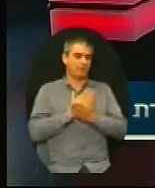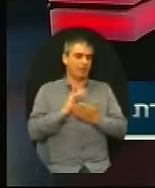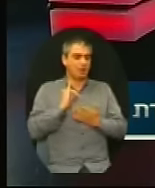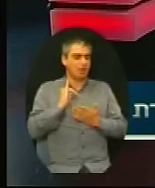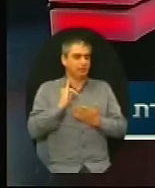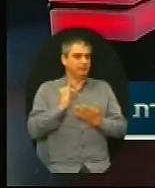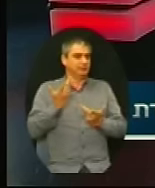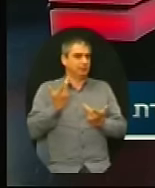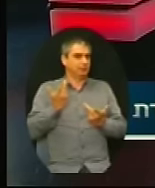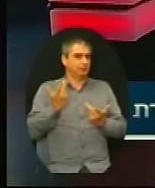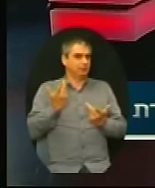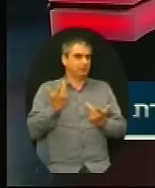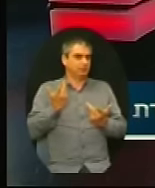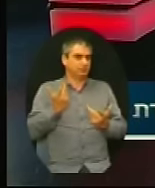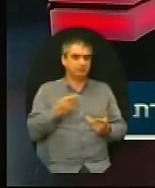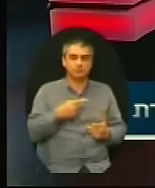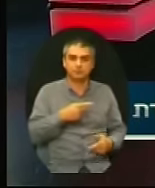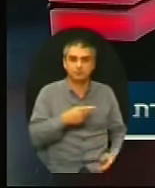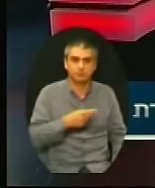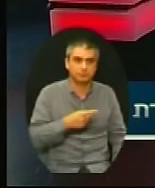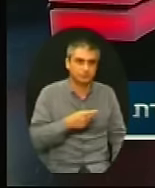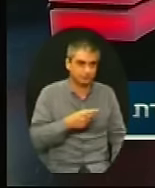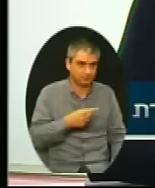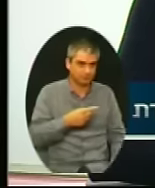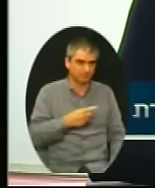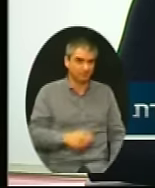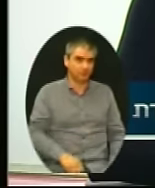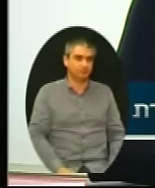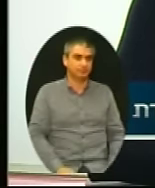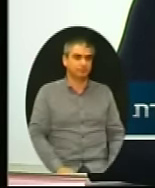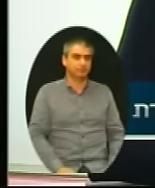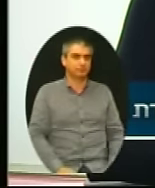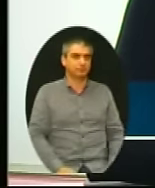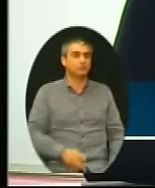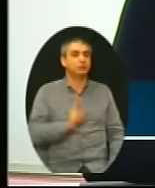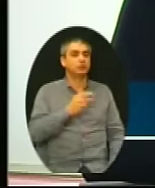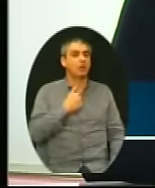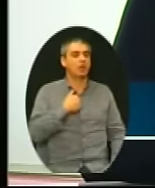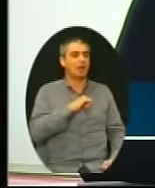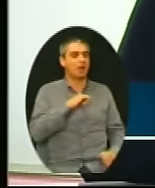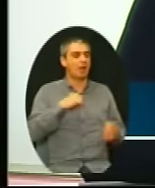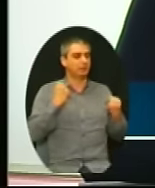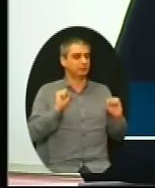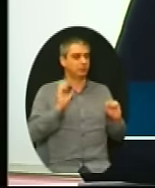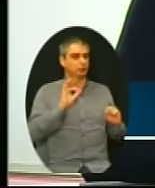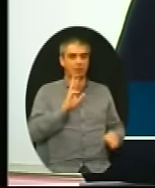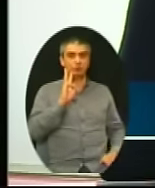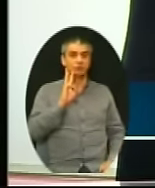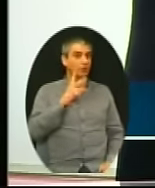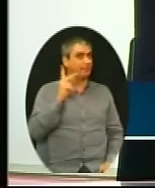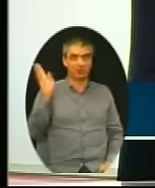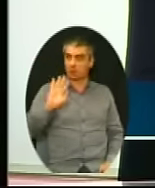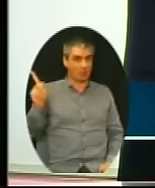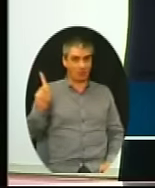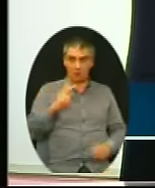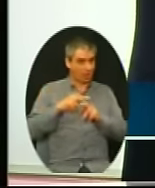באיזה מקום אני אהיה ברשימה, זה הכל. יש יחסי גומלין בדבר הזה. יש לי עצמאות של יפעת שאשא ביטון אין, לא רק